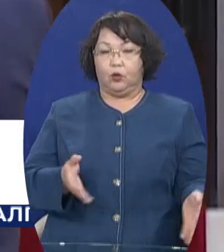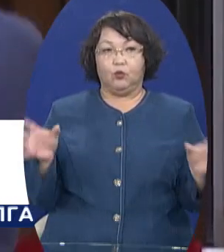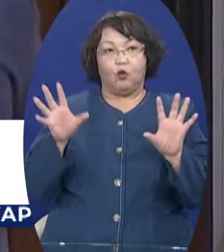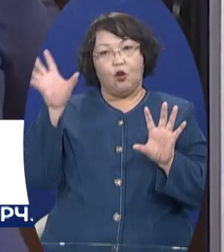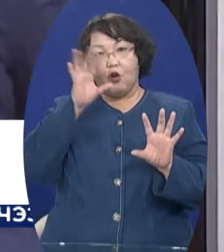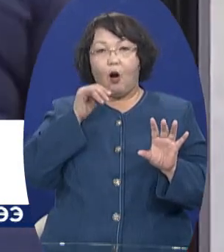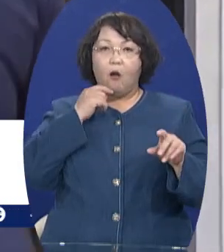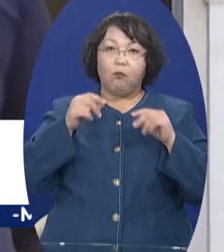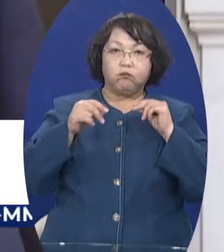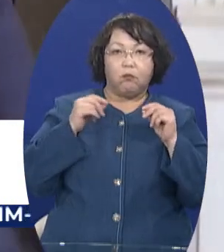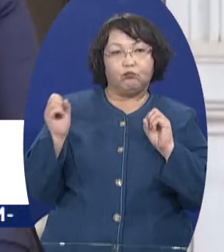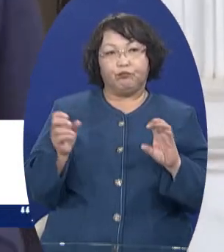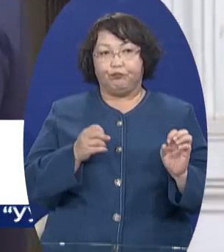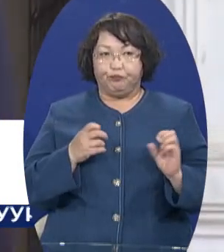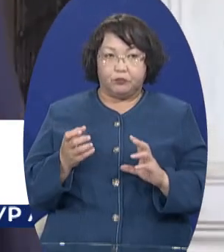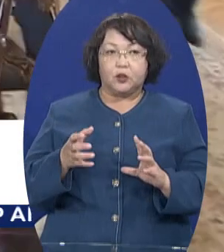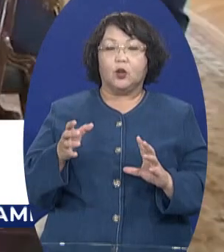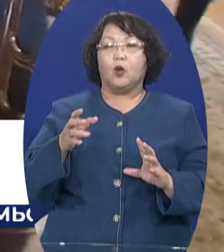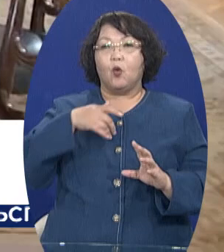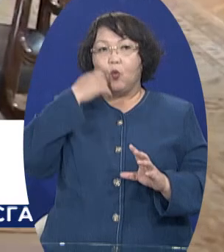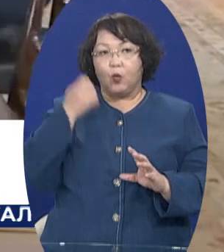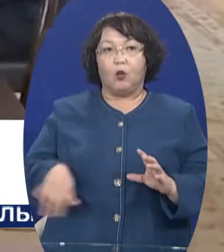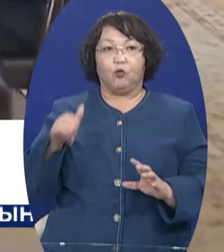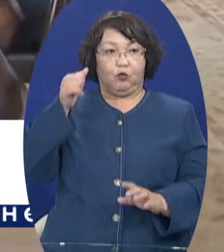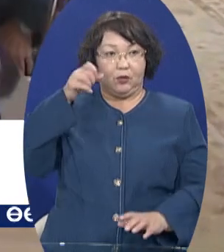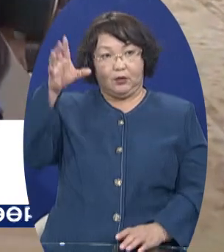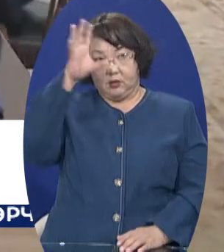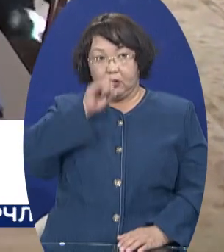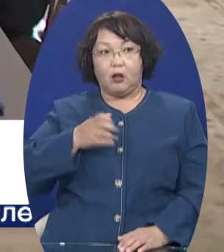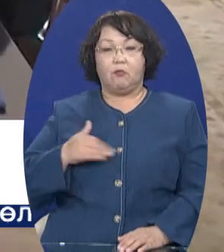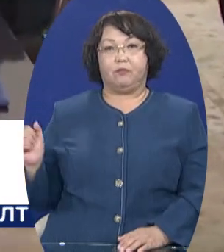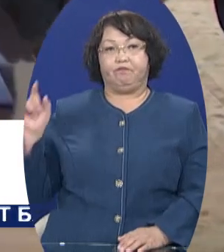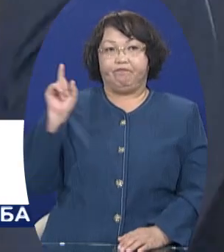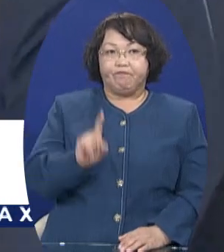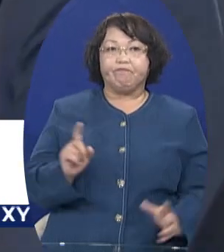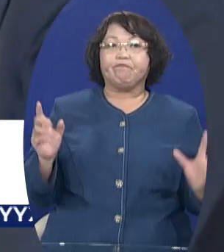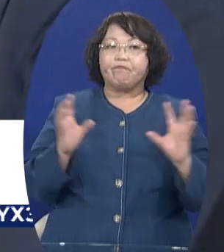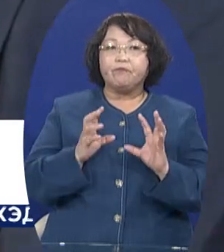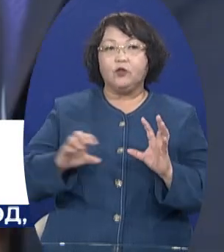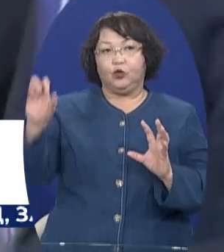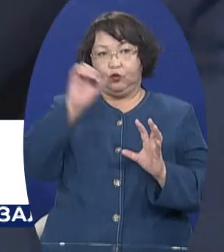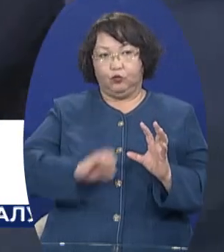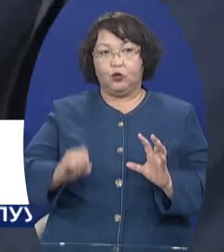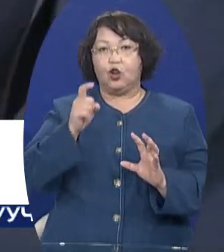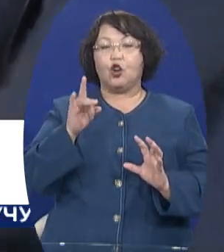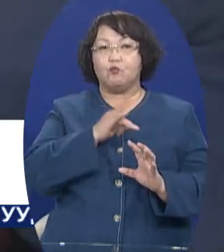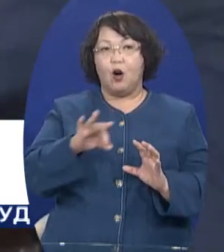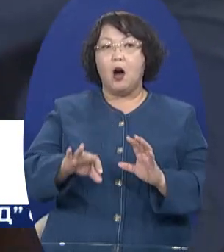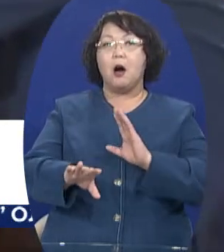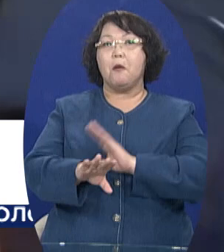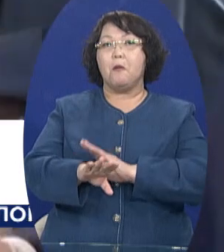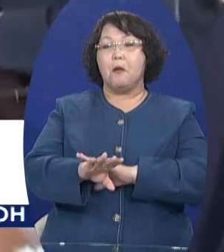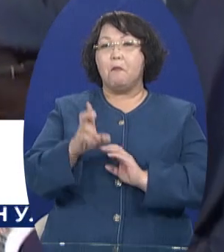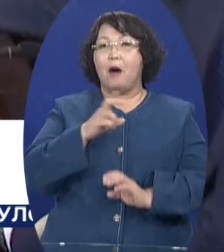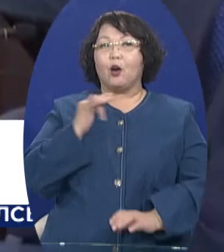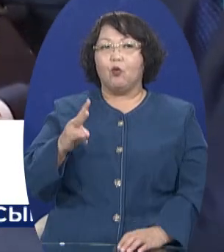дараа оройн зогт урсан байна. Замаа Украиний ерөнхийлөгч Зеленский энэ арга хэмжээнд бичлэн оролцжээ. Энэ уулзалт нь Европын холбоо болон Баруун Балканы орнуудын дээд